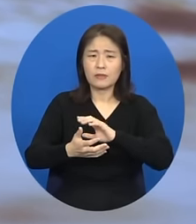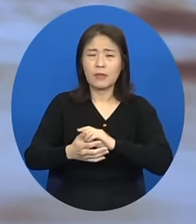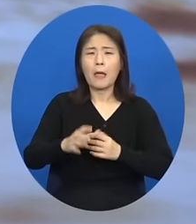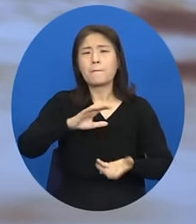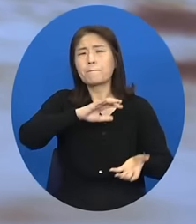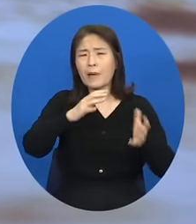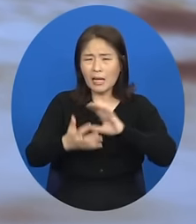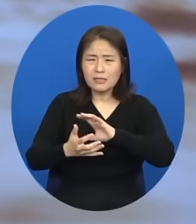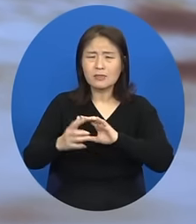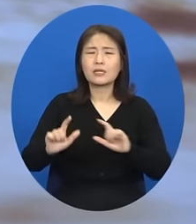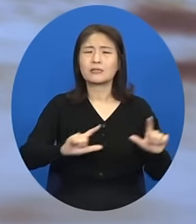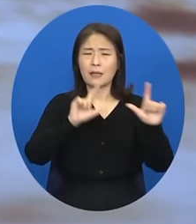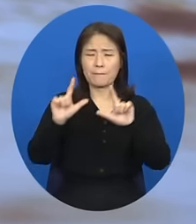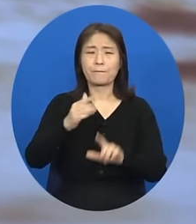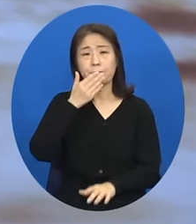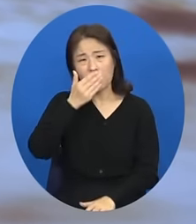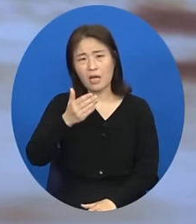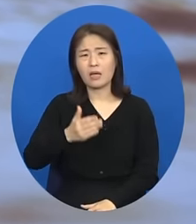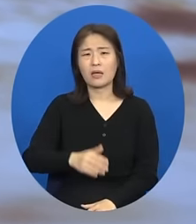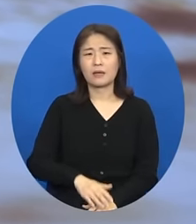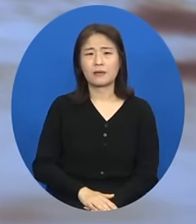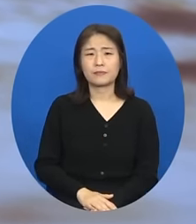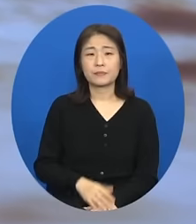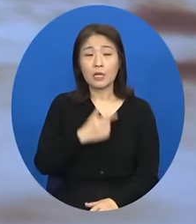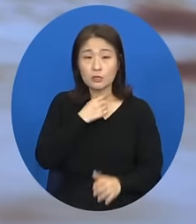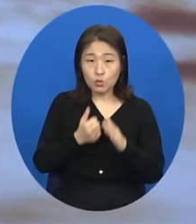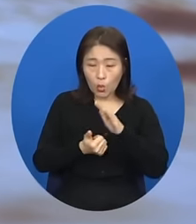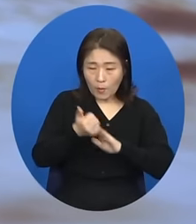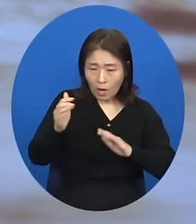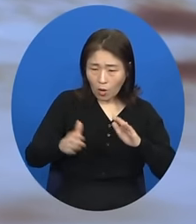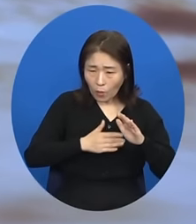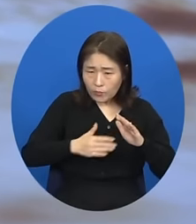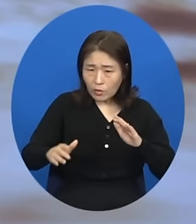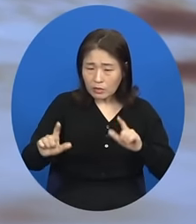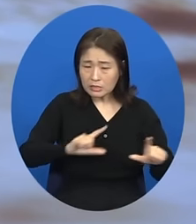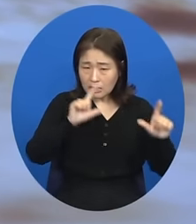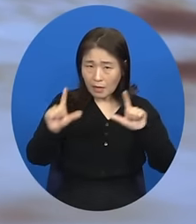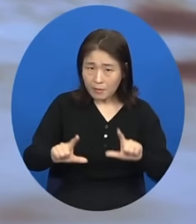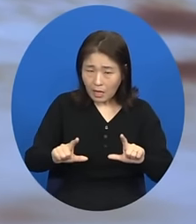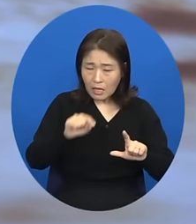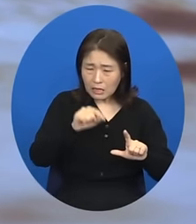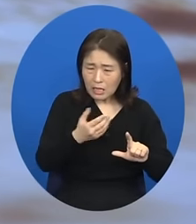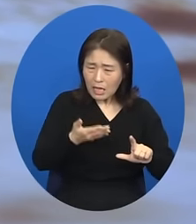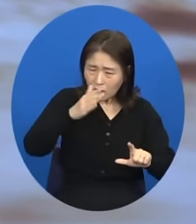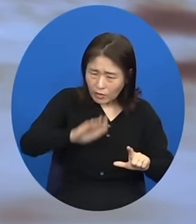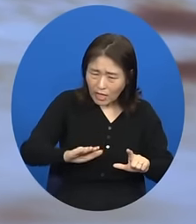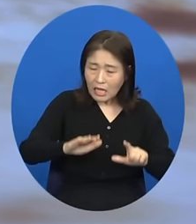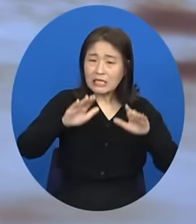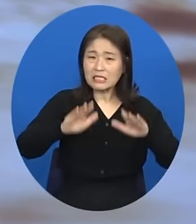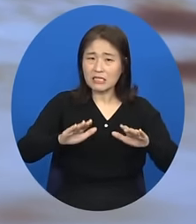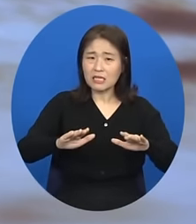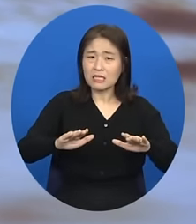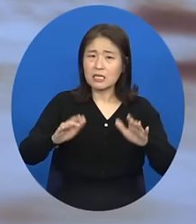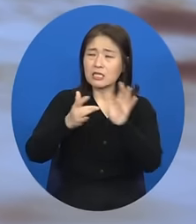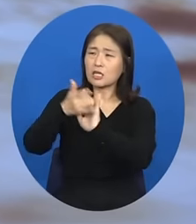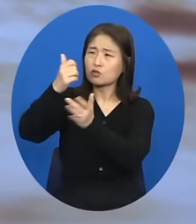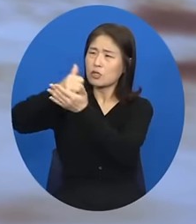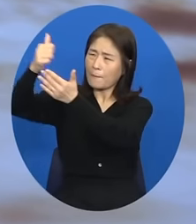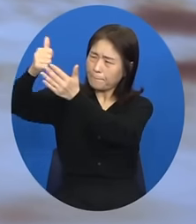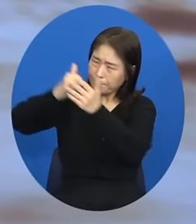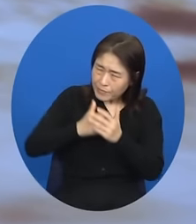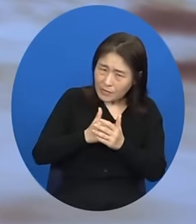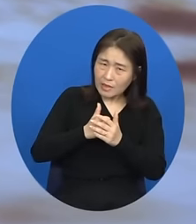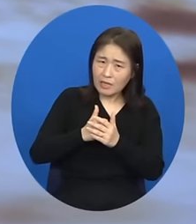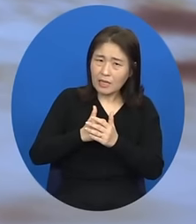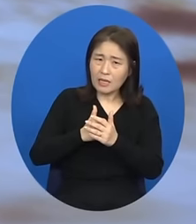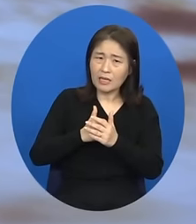은혜를 붙잡기를 소망합니다. 소망이 없던 삶에 그러나 이제는 하나님이 함께 하시니 그것이 내게 믿어집니다.